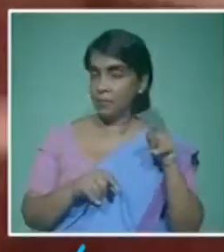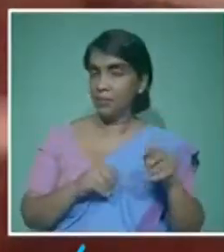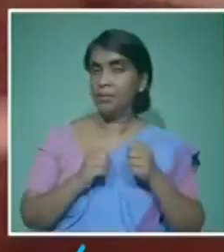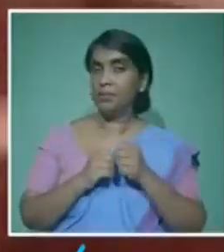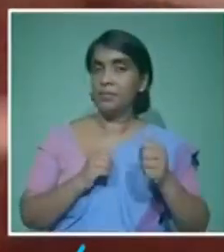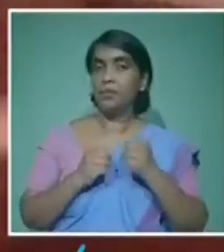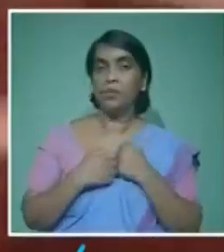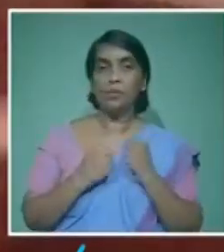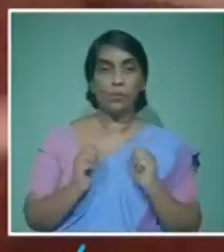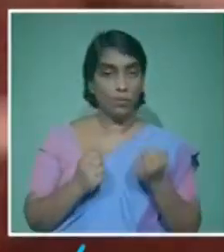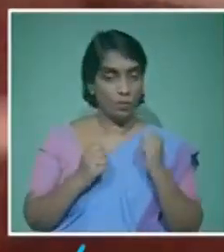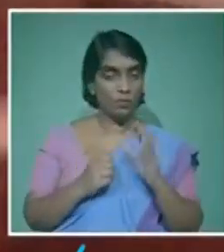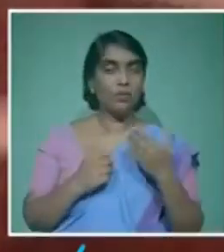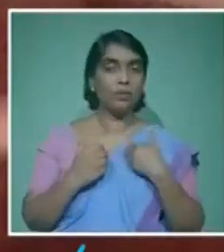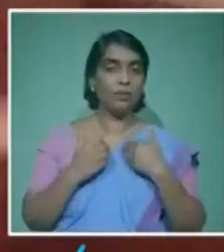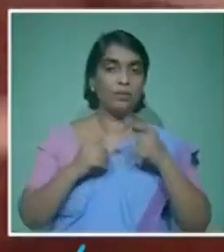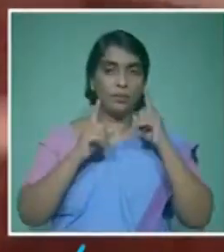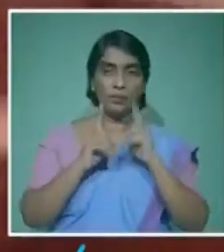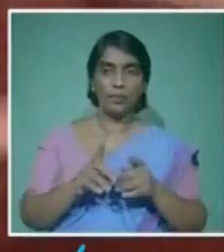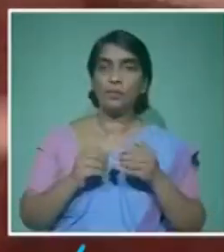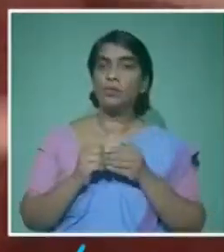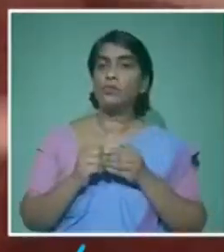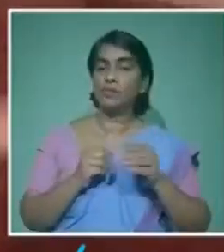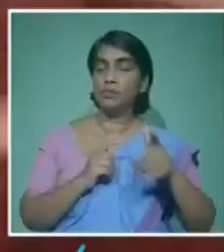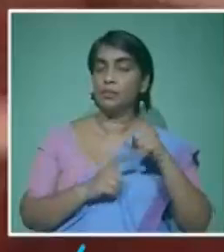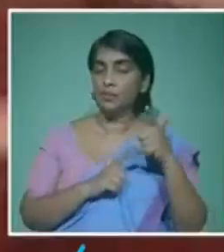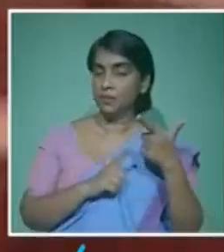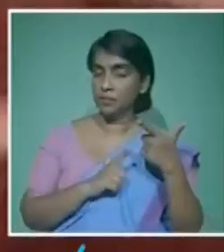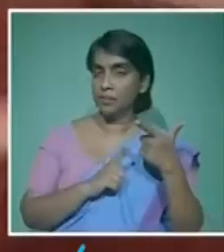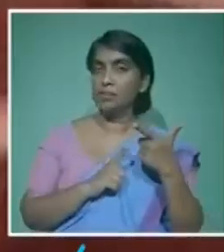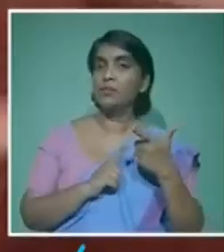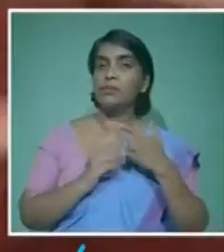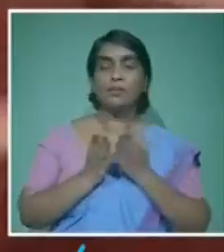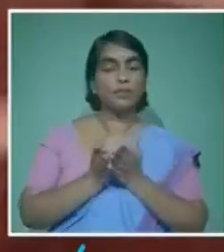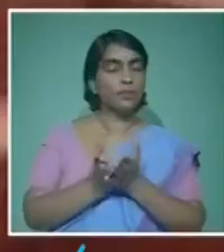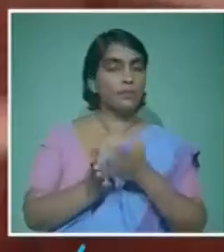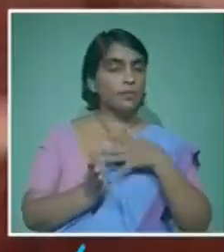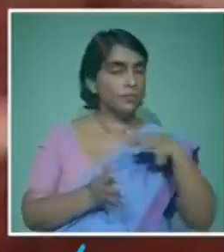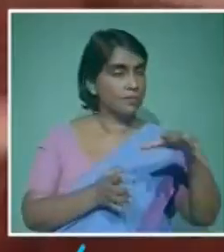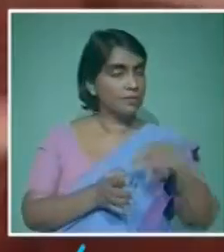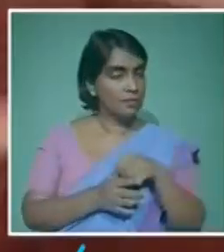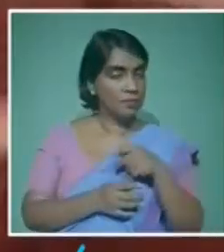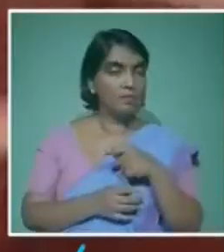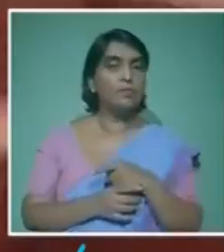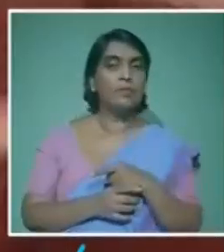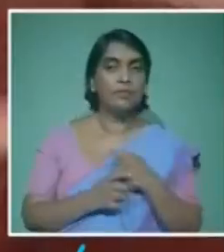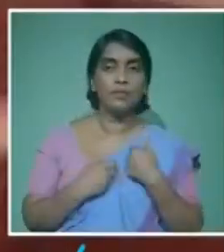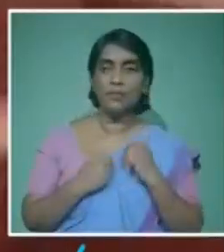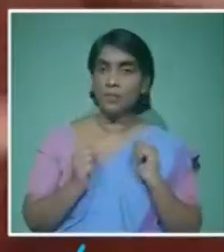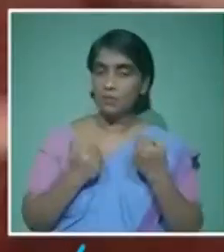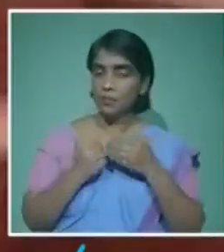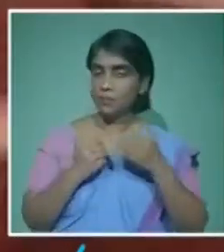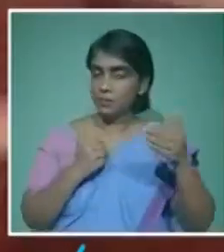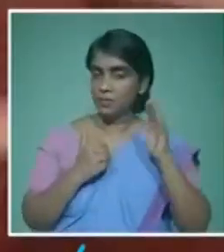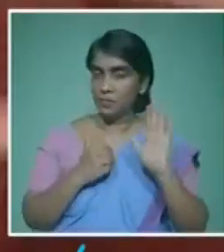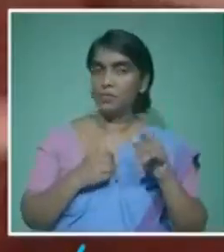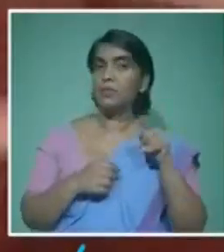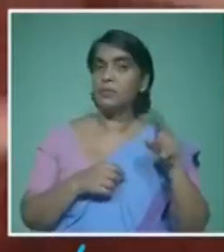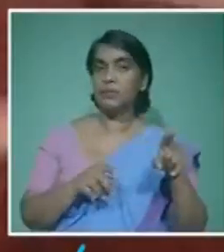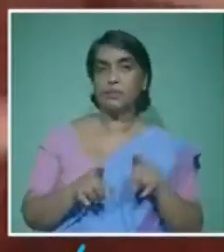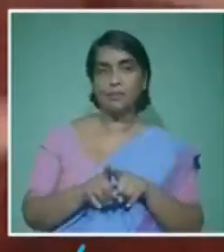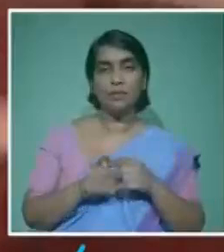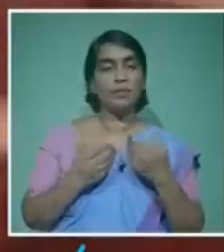வலை படகுகளின் எல்லை தாண்டியதும் சட்டவிரோதமானதுமான செயல்பாடுகள் காரணமாக எமது கடல் வளம் பாரிய